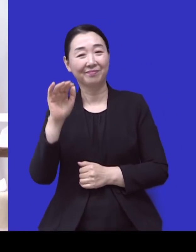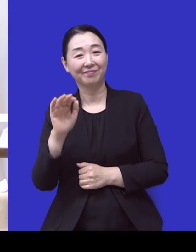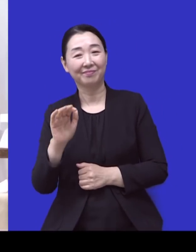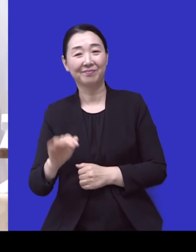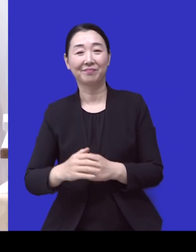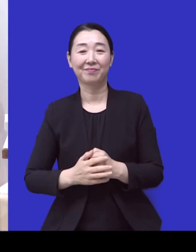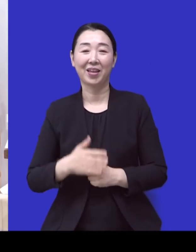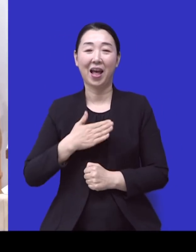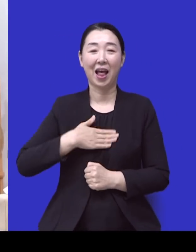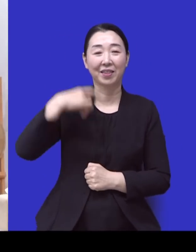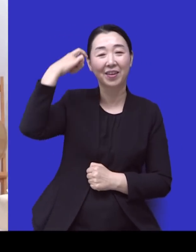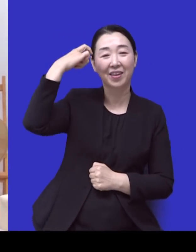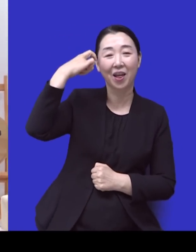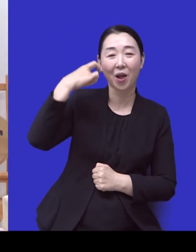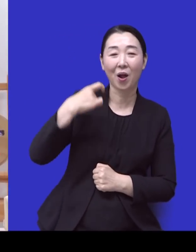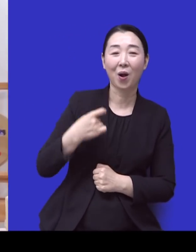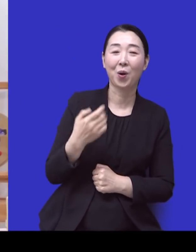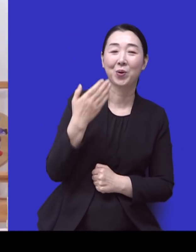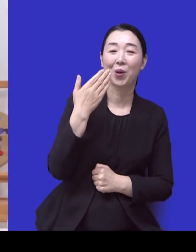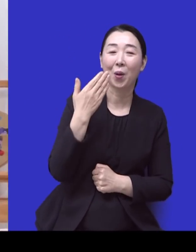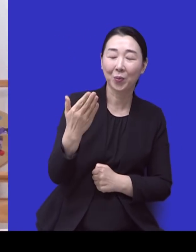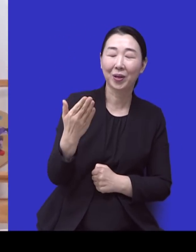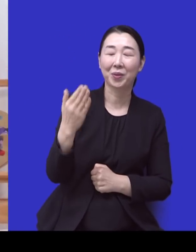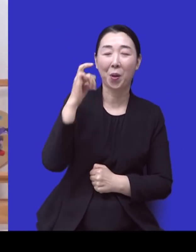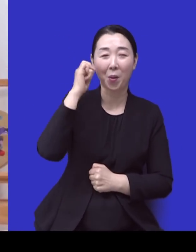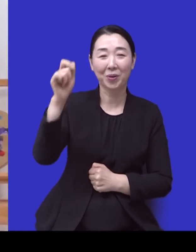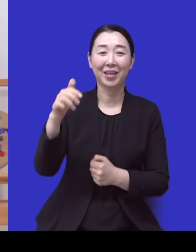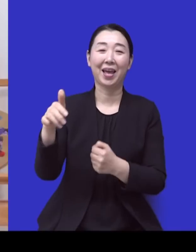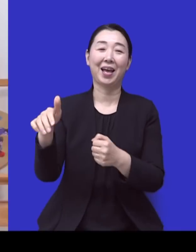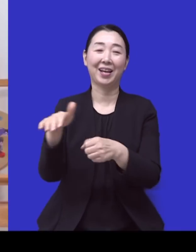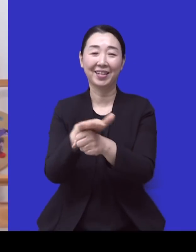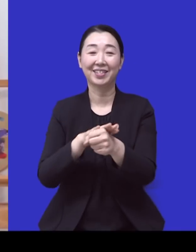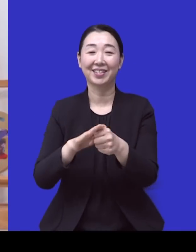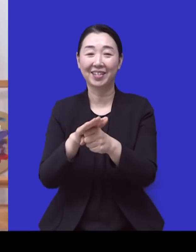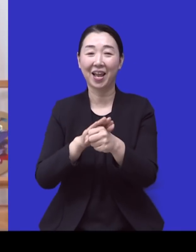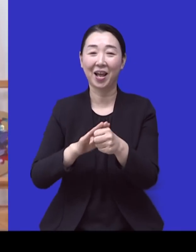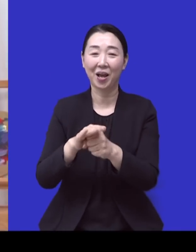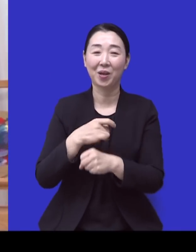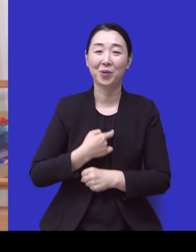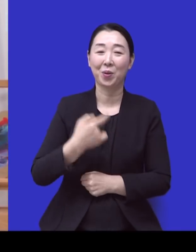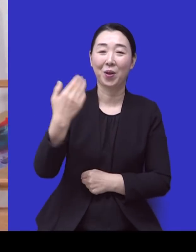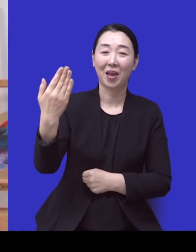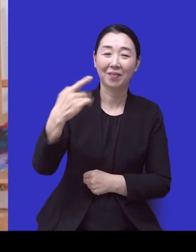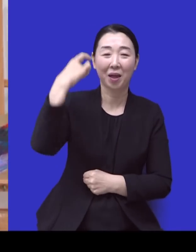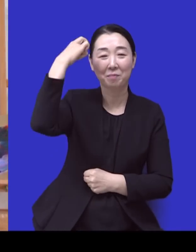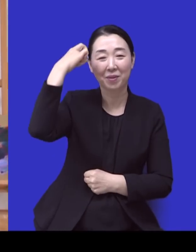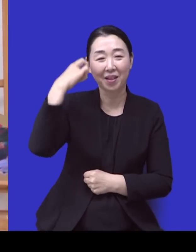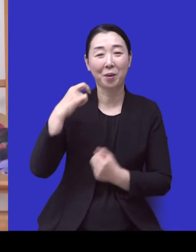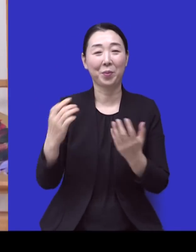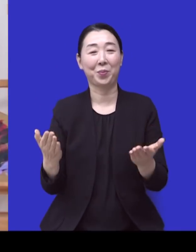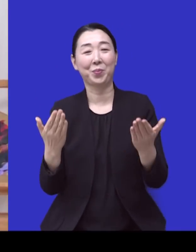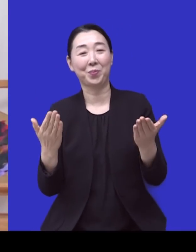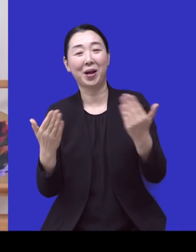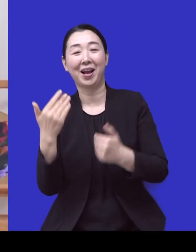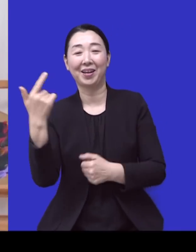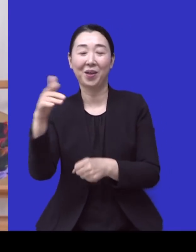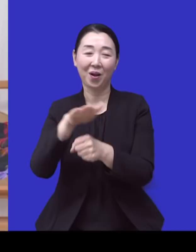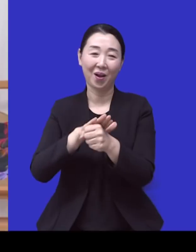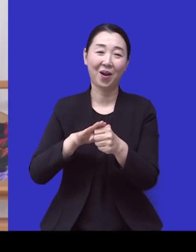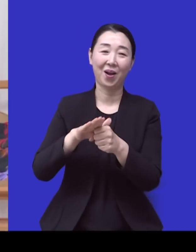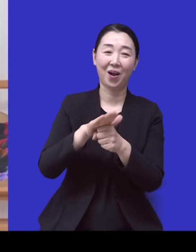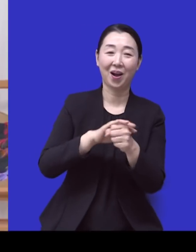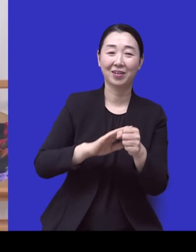I feel like we are born in Jesus. Oh, I'm made for love. We are meant to fill up. Oh, I'll be the